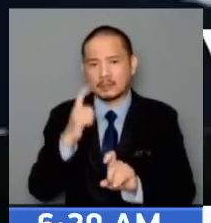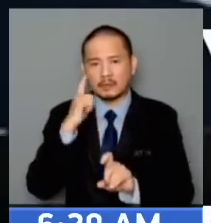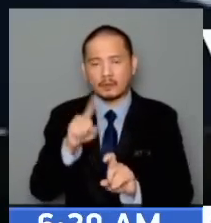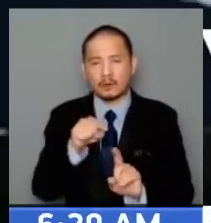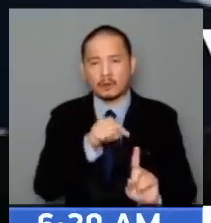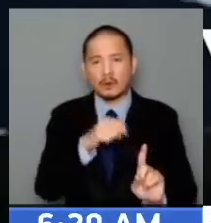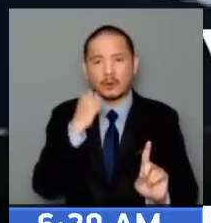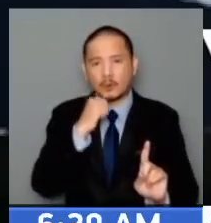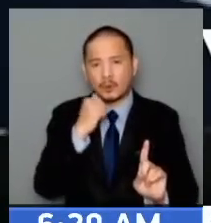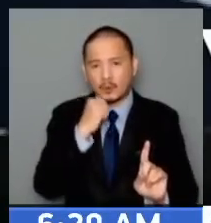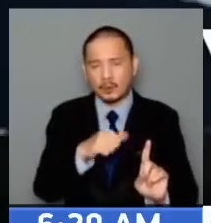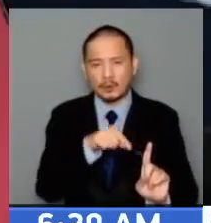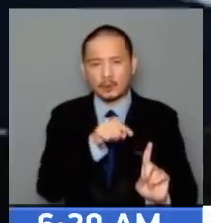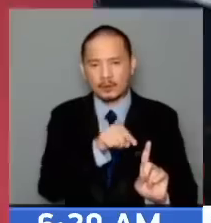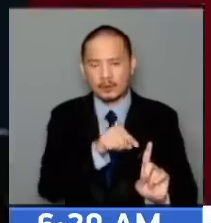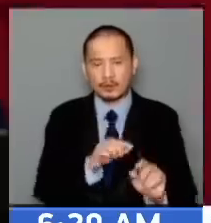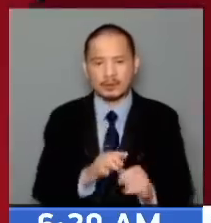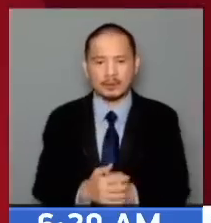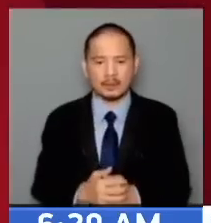naabay pagpanglugos gud nga hitabo.